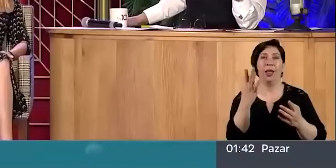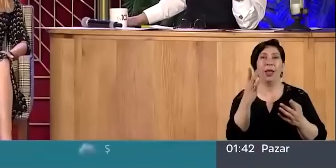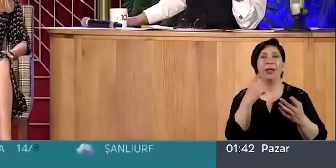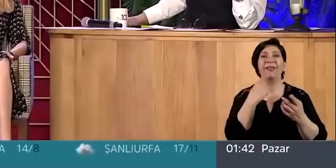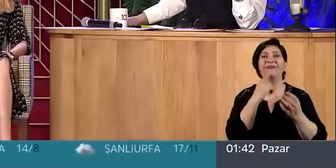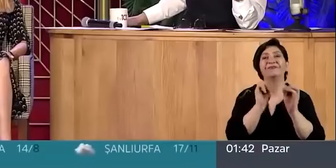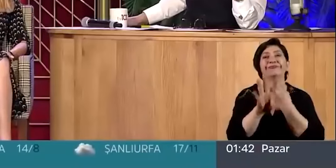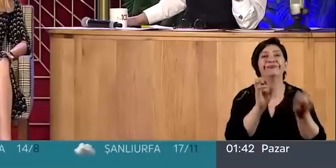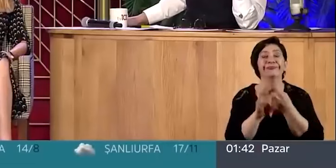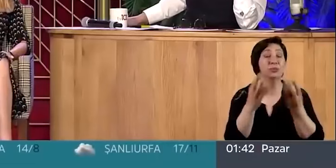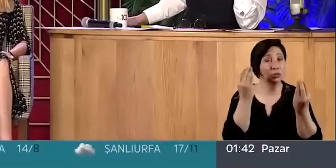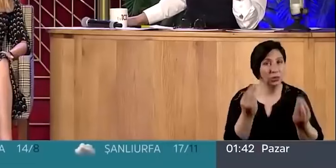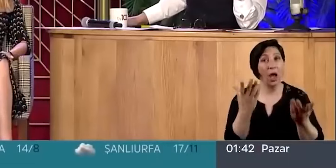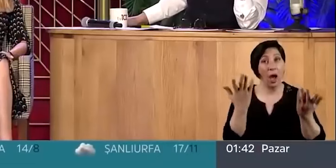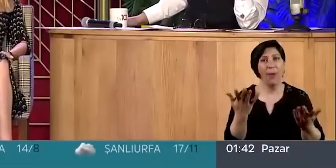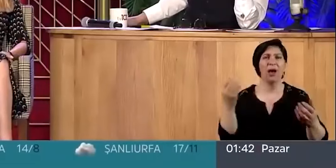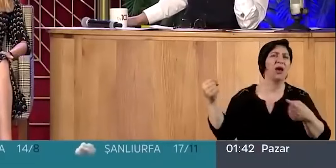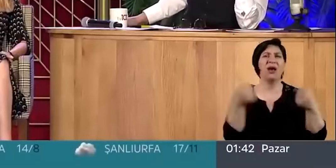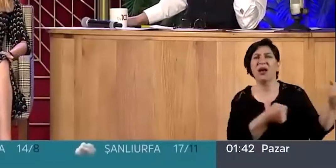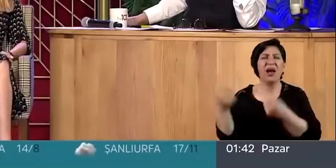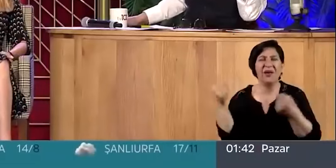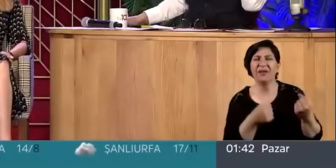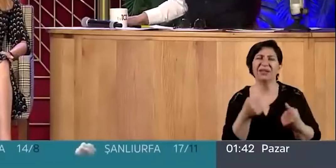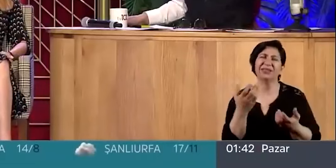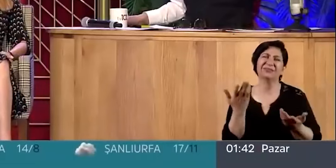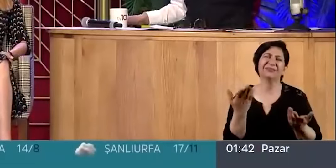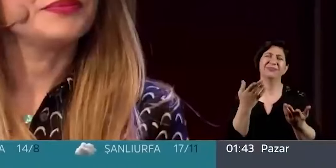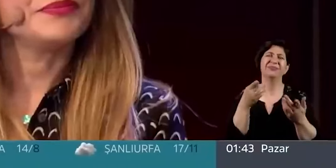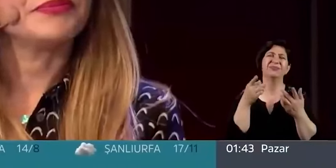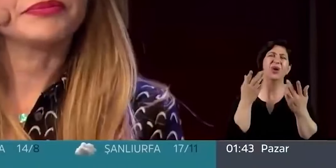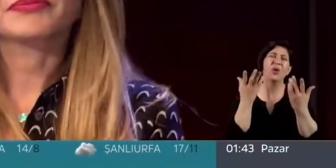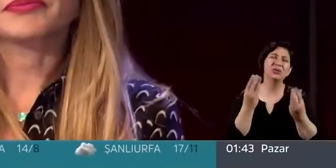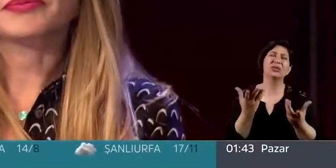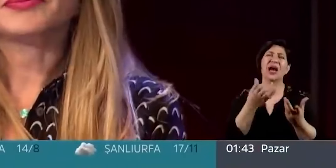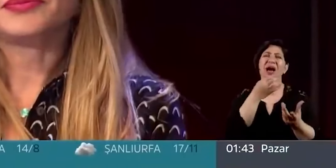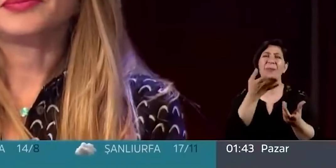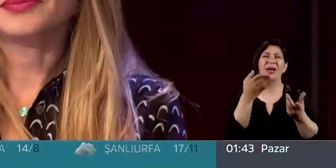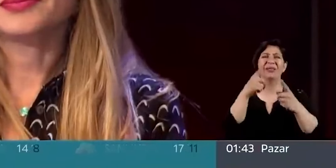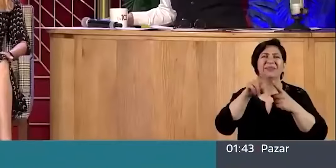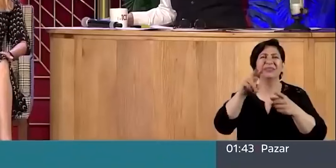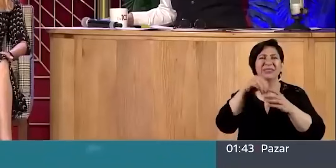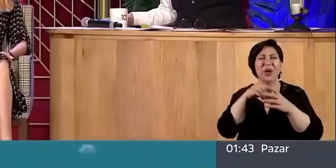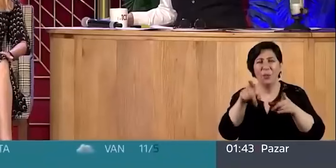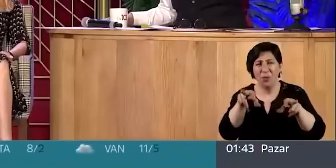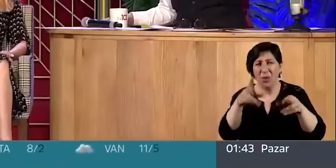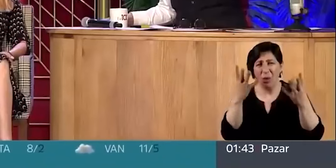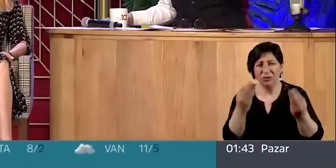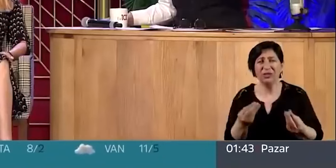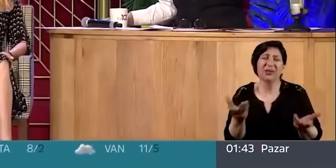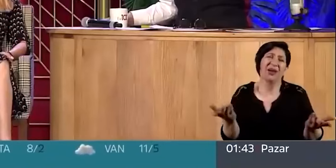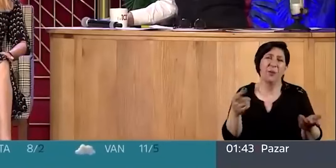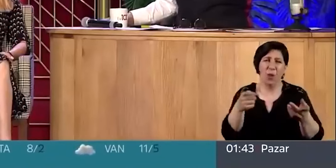bir münazaraya girmek güzeldir. Fakat kavgalarda hakikaten öyle kavga edecekse birçok haber kanalında görüyorum. Öyle kavga